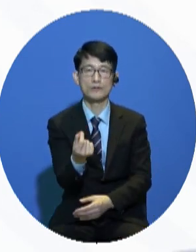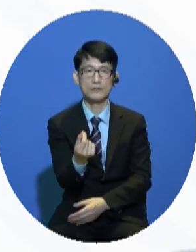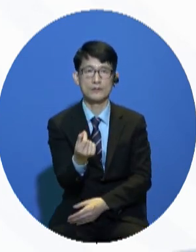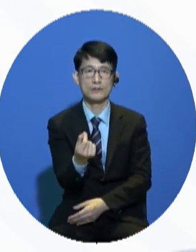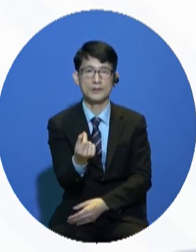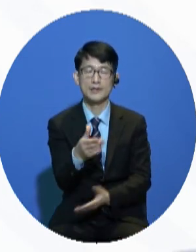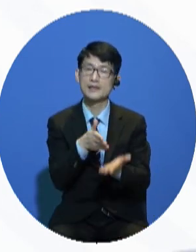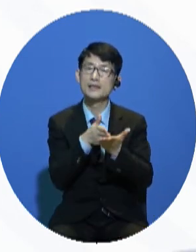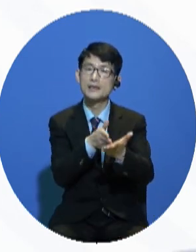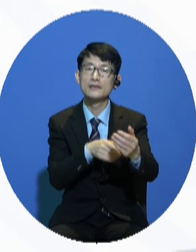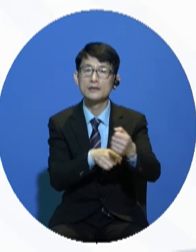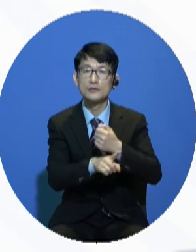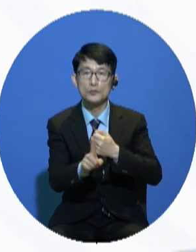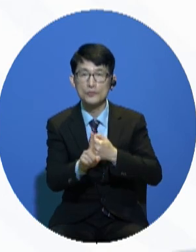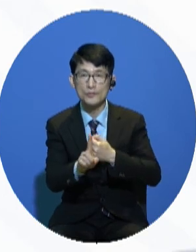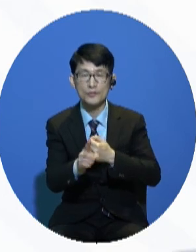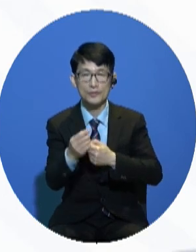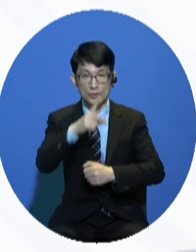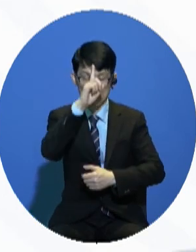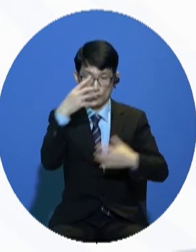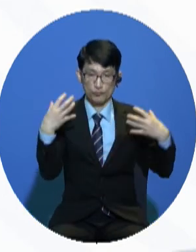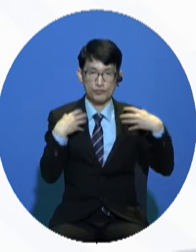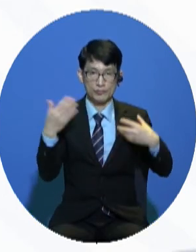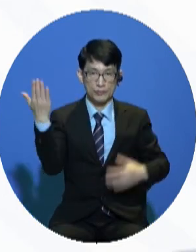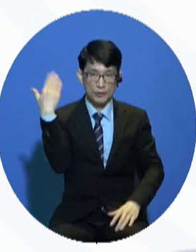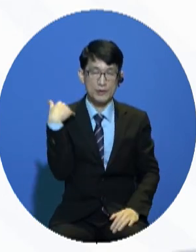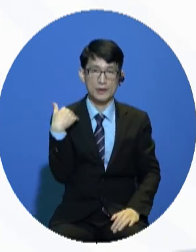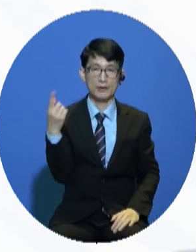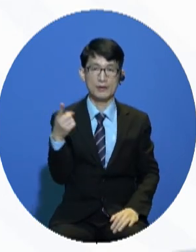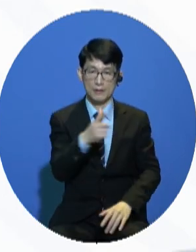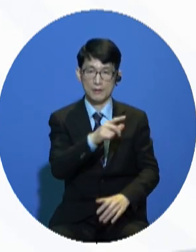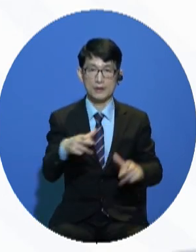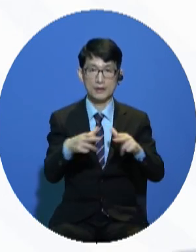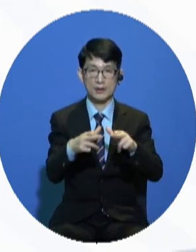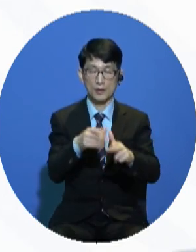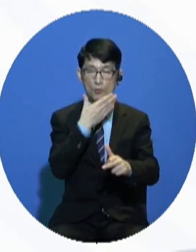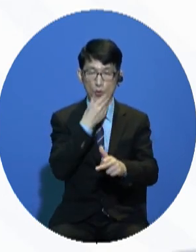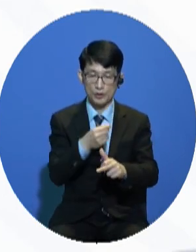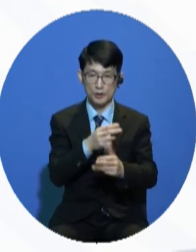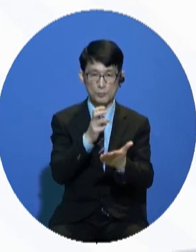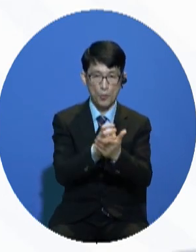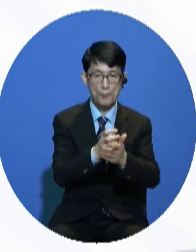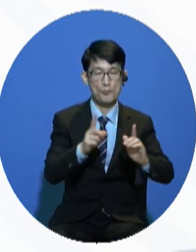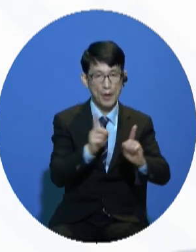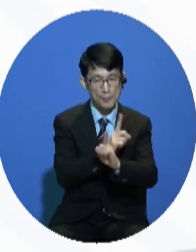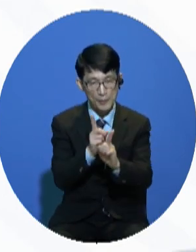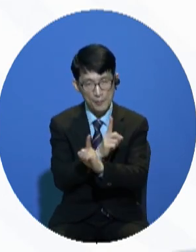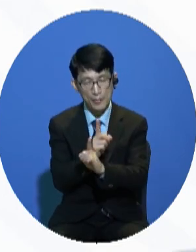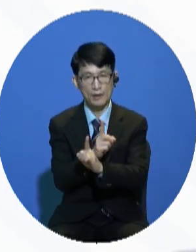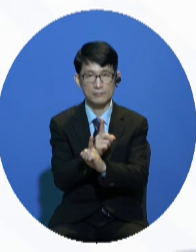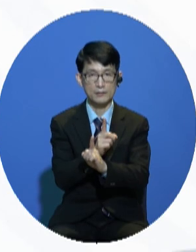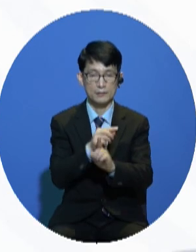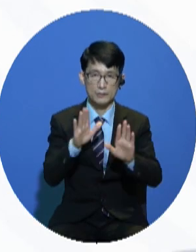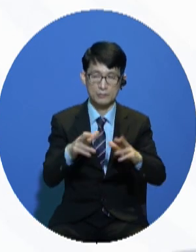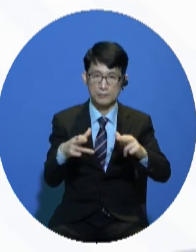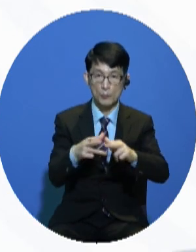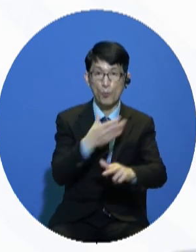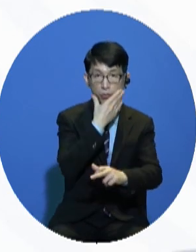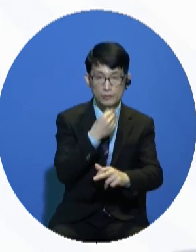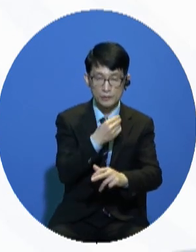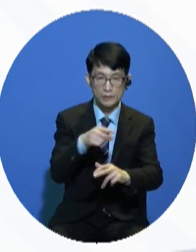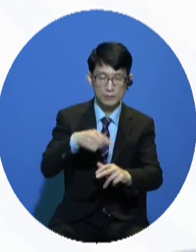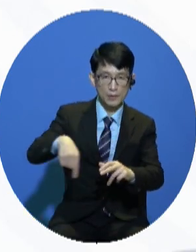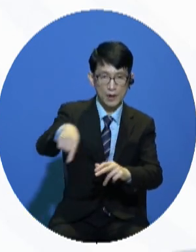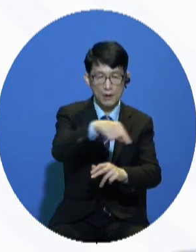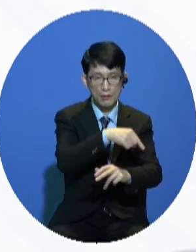이거 이렇게 제안하는 이유는 앞서서 이제 정부가 추진했던 그동안의 수많은 장애인 복지 개편 과정, 또 지금까지 우리나라의 어떤 장애인 복지